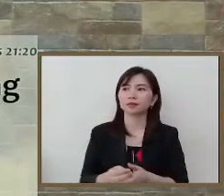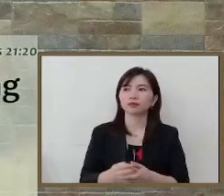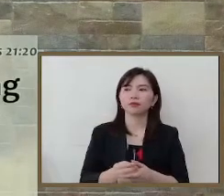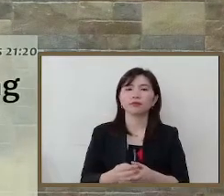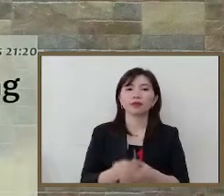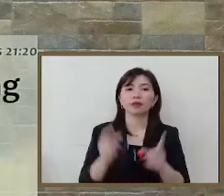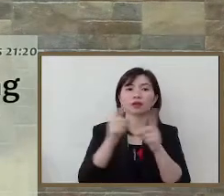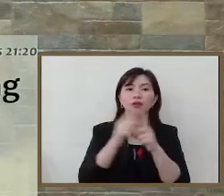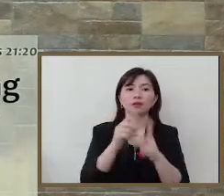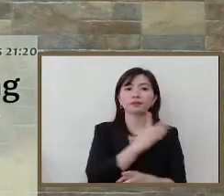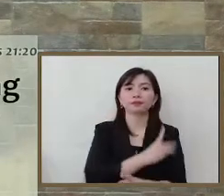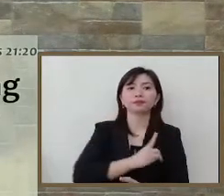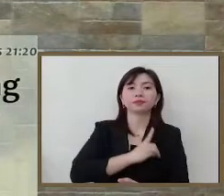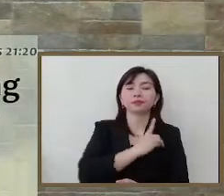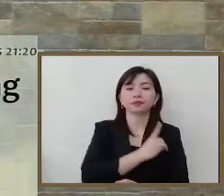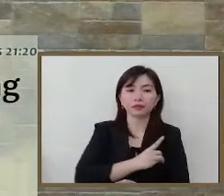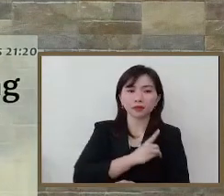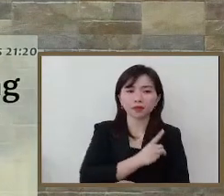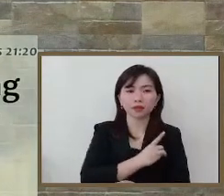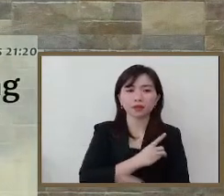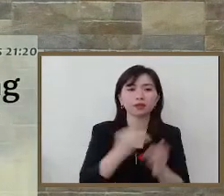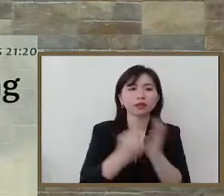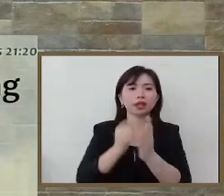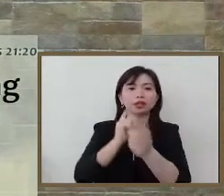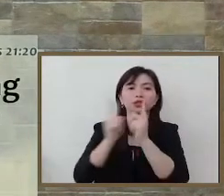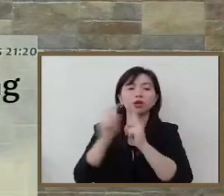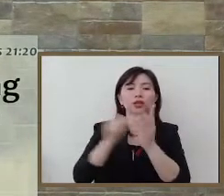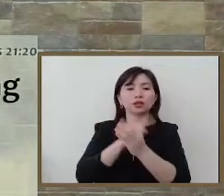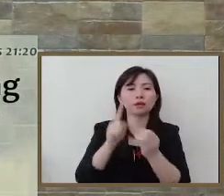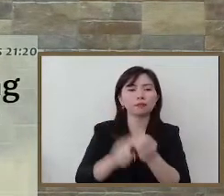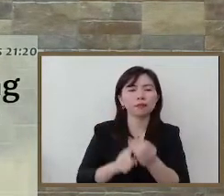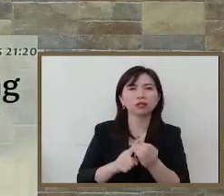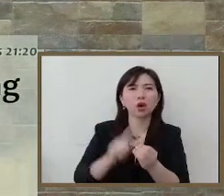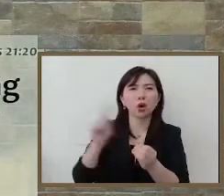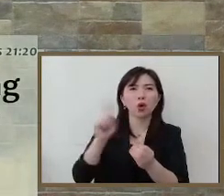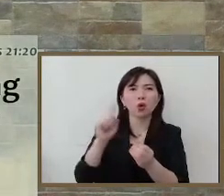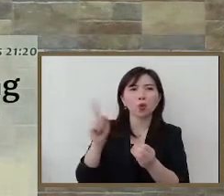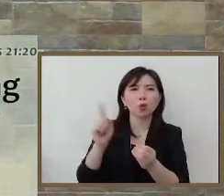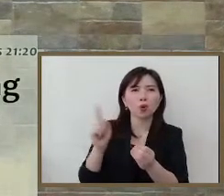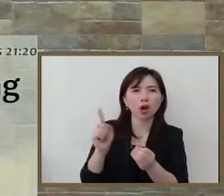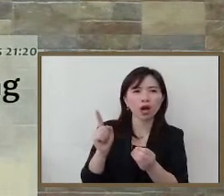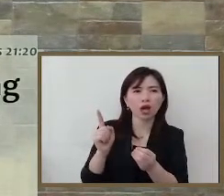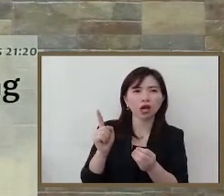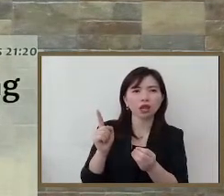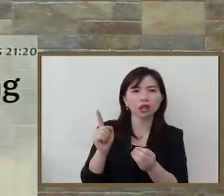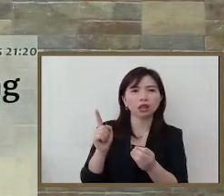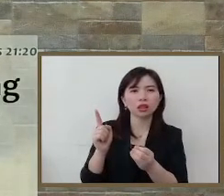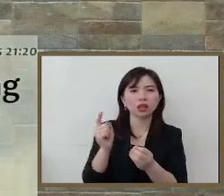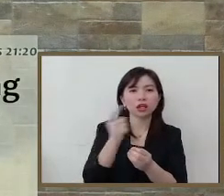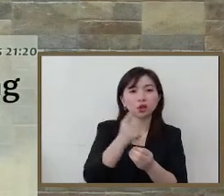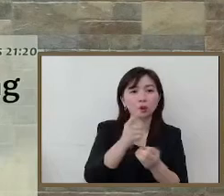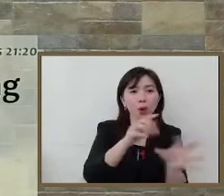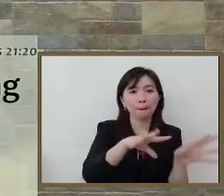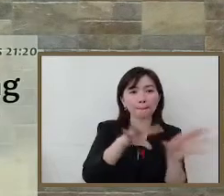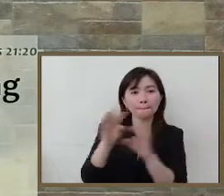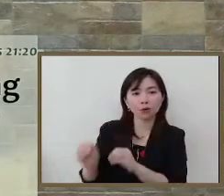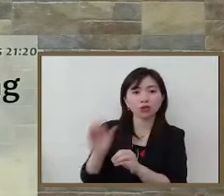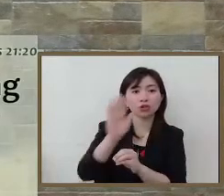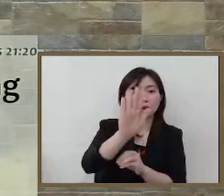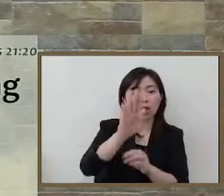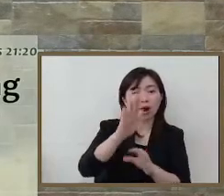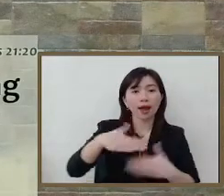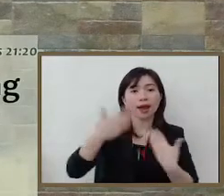it talks about delightness. The word desire, ito yung tumutukoy kung saan mo ilalagay ang iyong